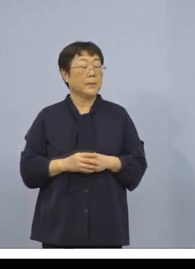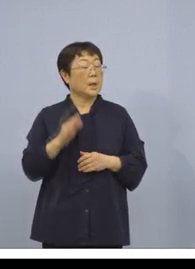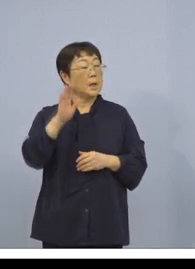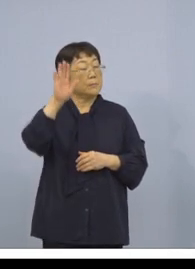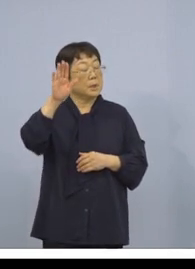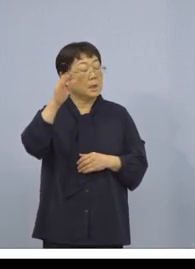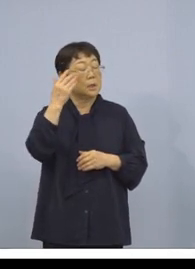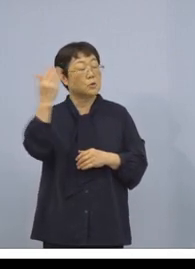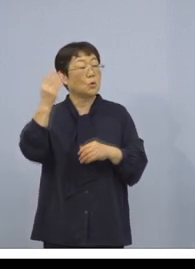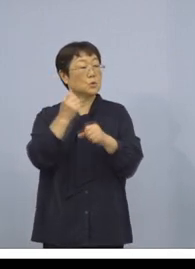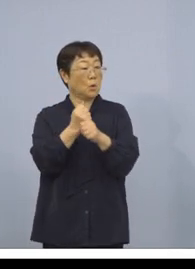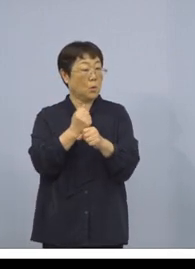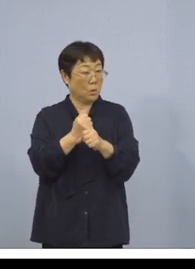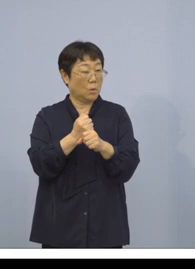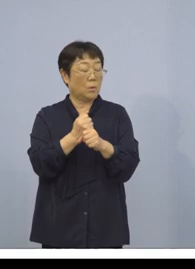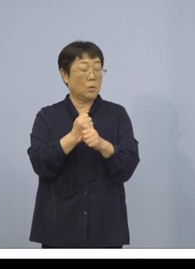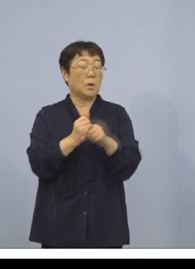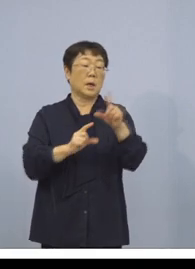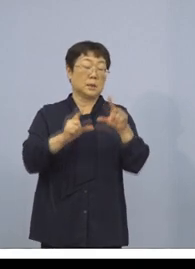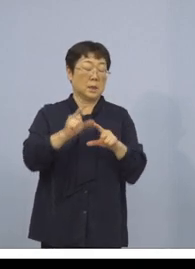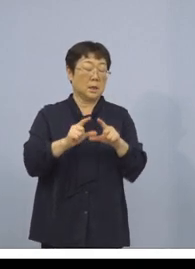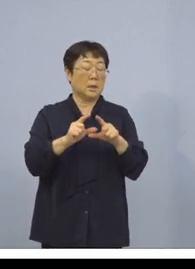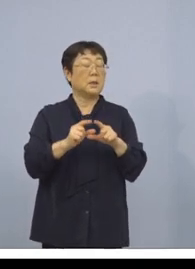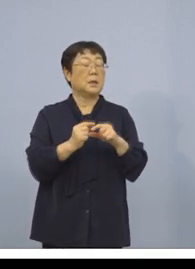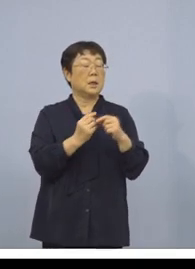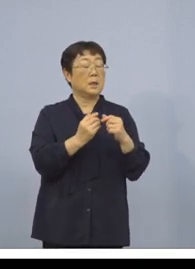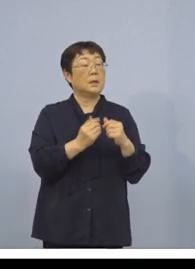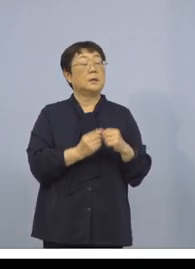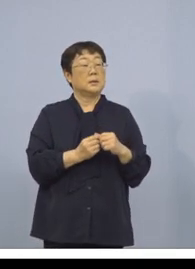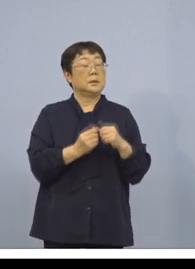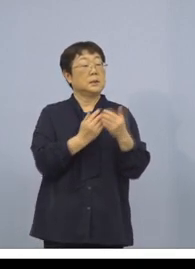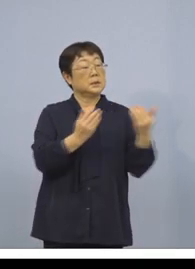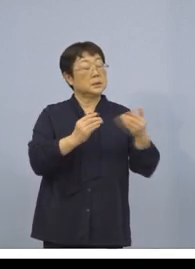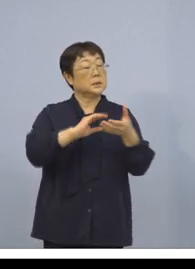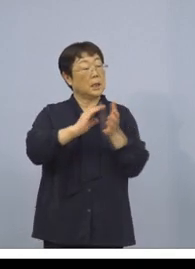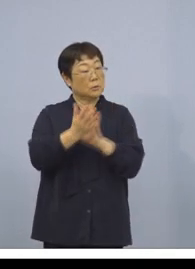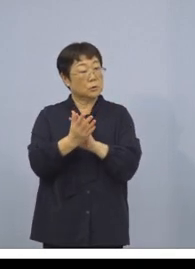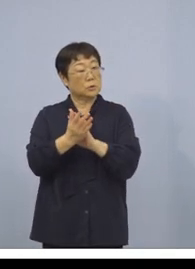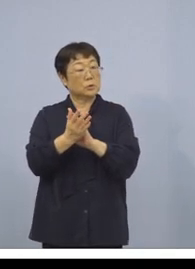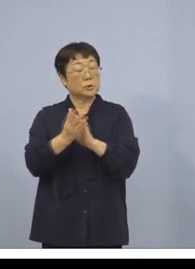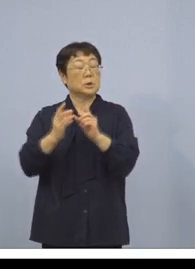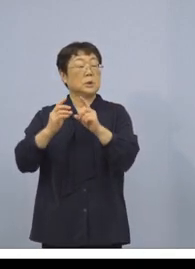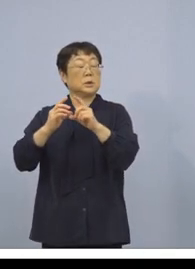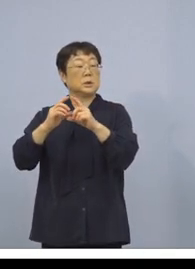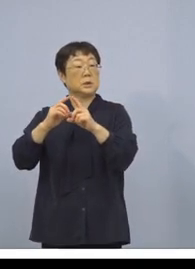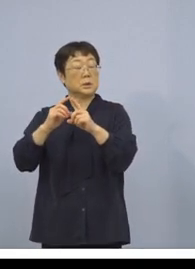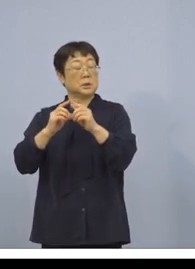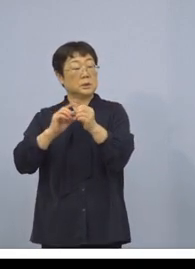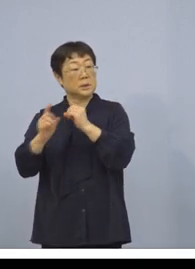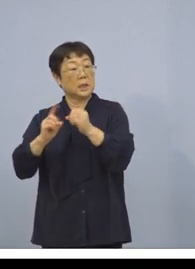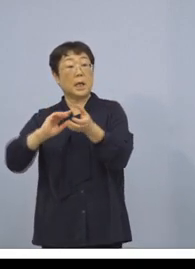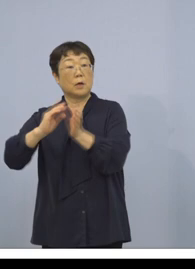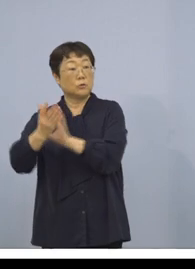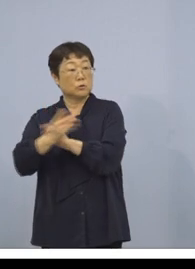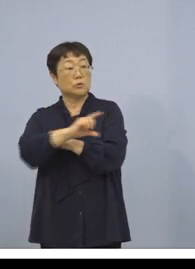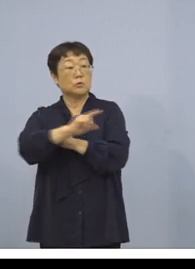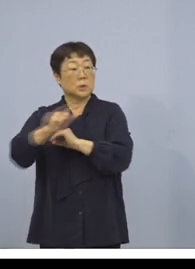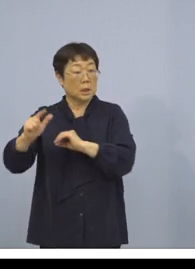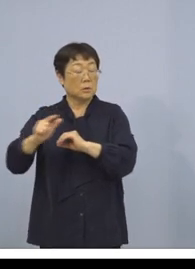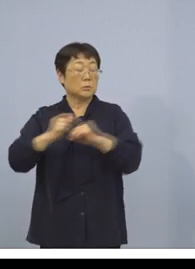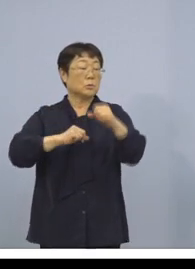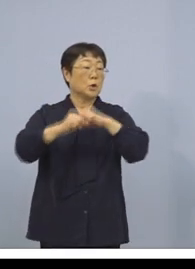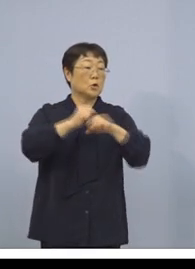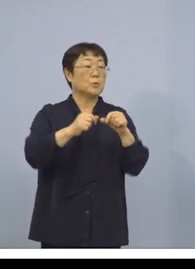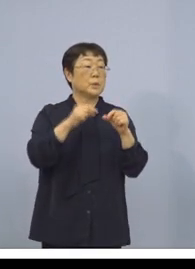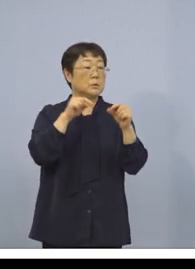創造型、また GX、DX、生産性の向上、こういったものに取り組んでいただきながらもです